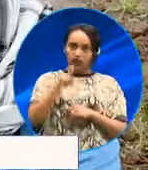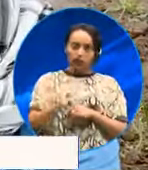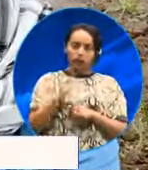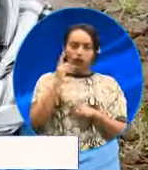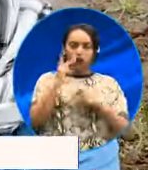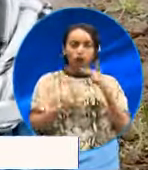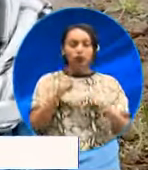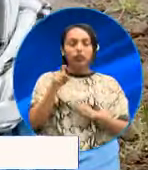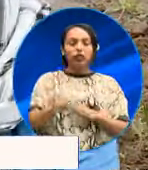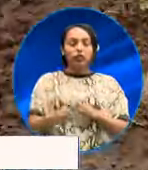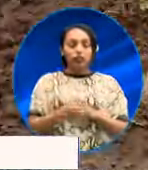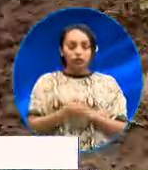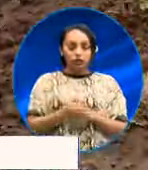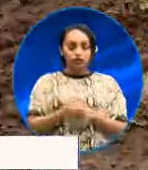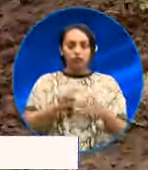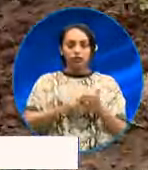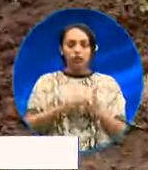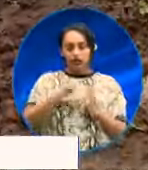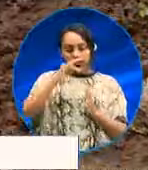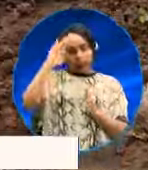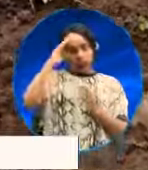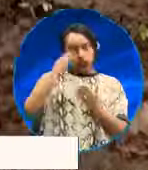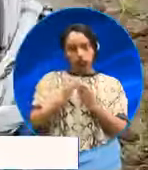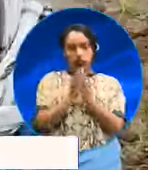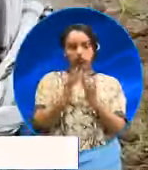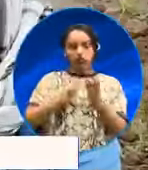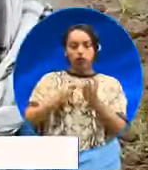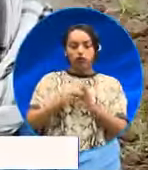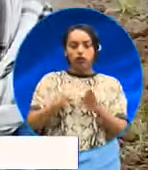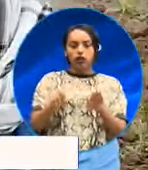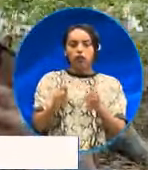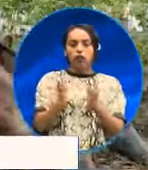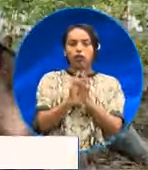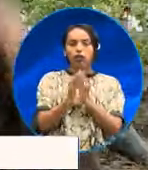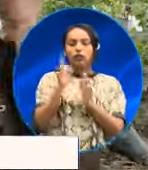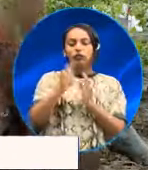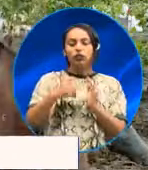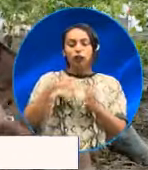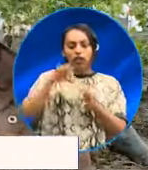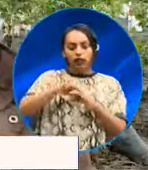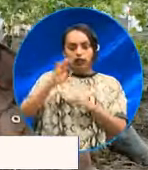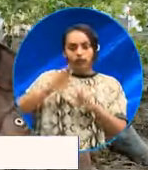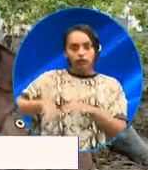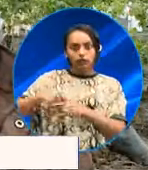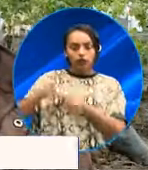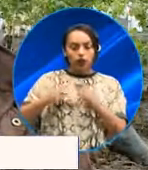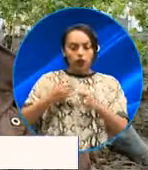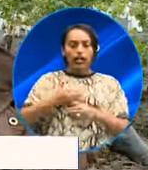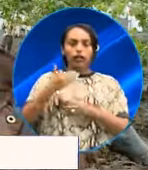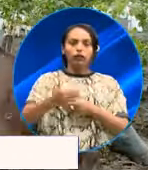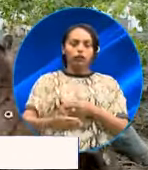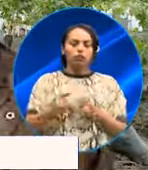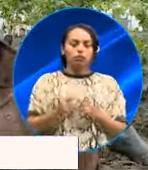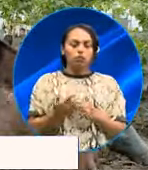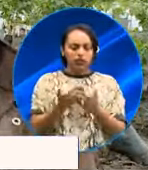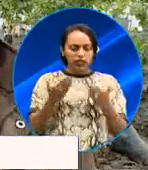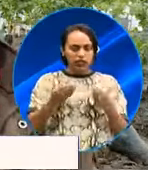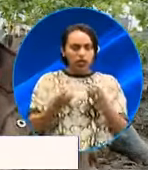አለብን፣ መጎብኘት አለብን። ማለት ህፃን ልጅና ችግኝ ማለት መንከባከብ ያስፈልገዋል። ችግኝ ብቻ መሄድ ሳይሆን ቀጣይም